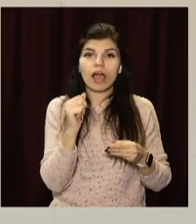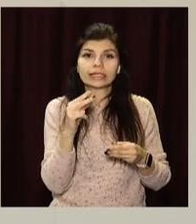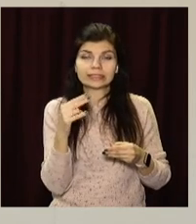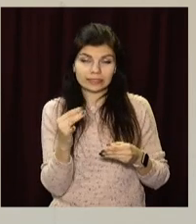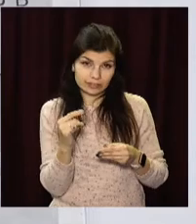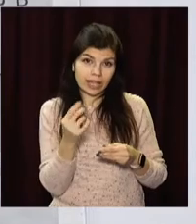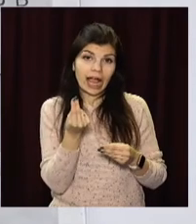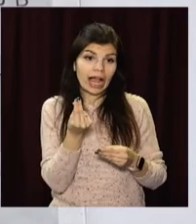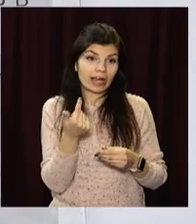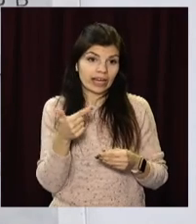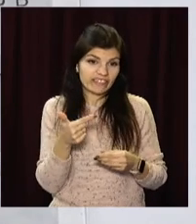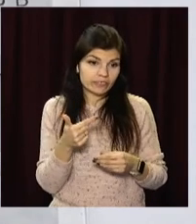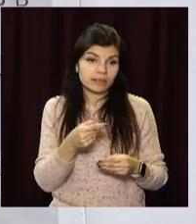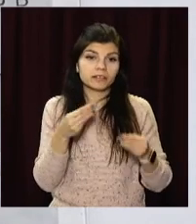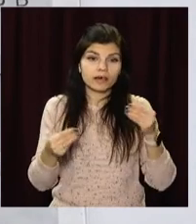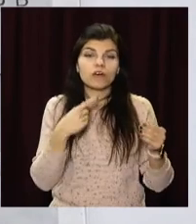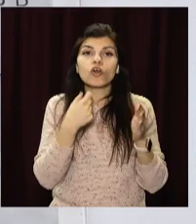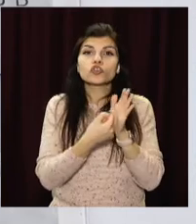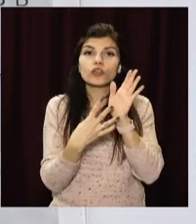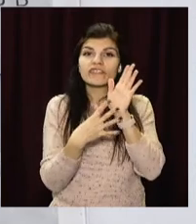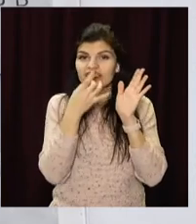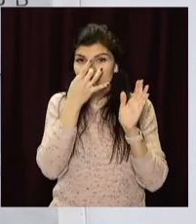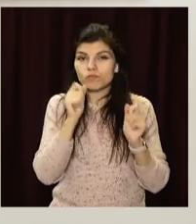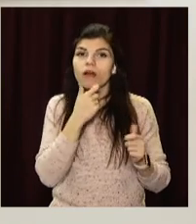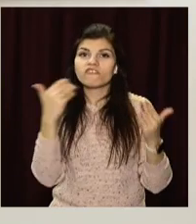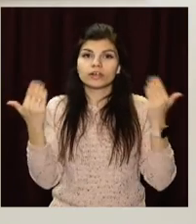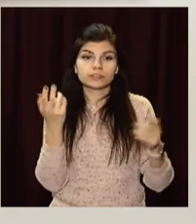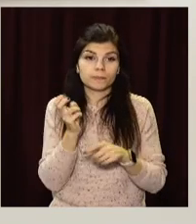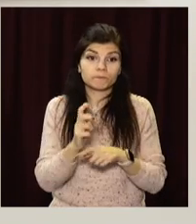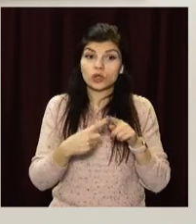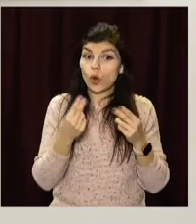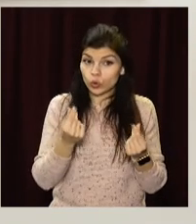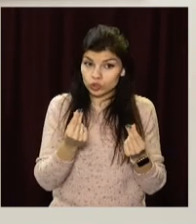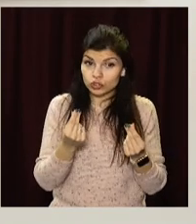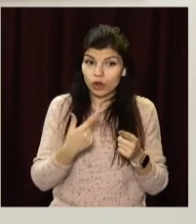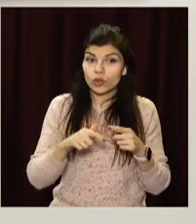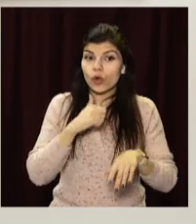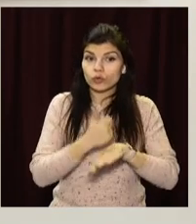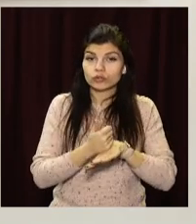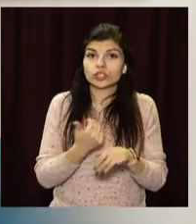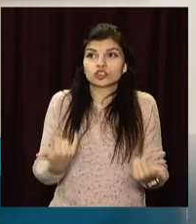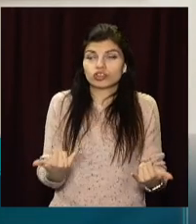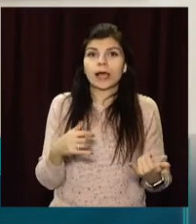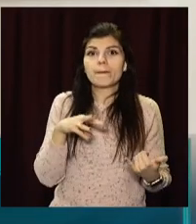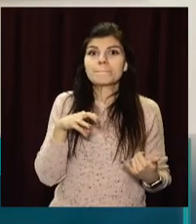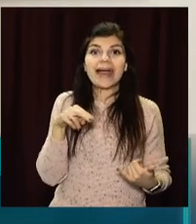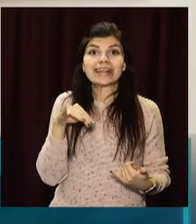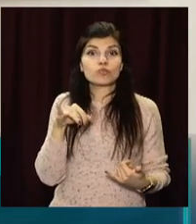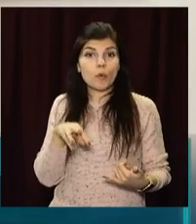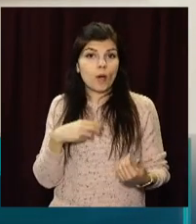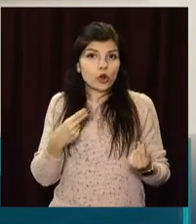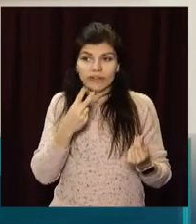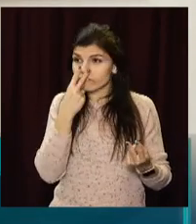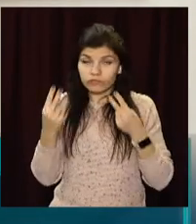міні-форматі. Відвідали експозицію можна до 9 квітня. Гроші – це основний медіум на сьогодні. Ми гроші бачимо